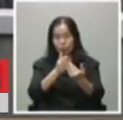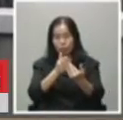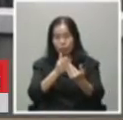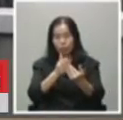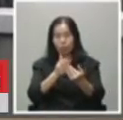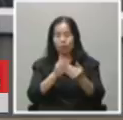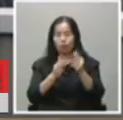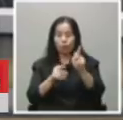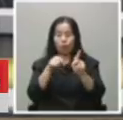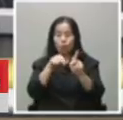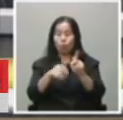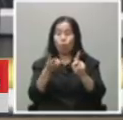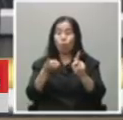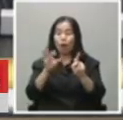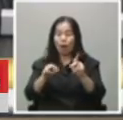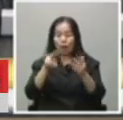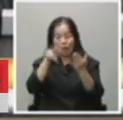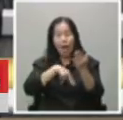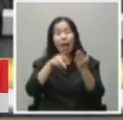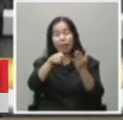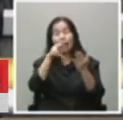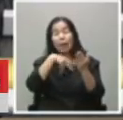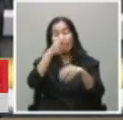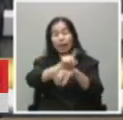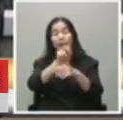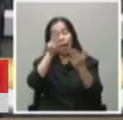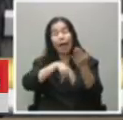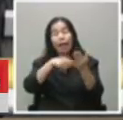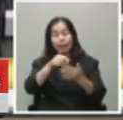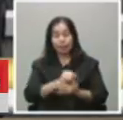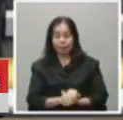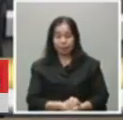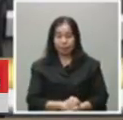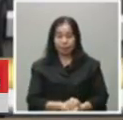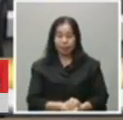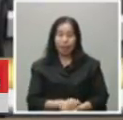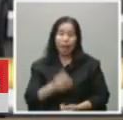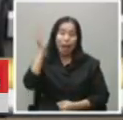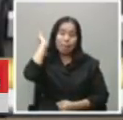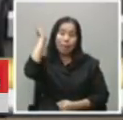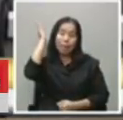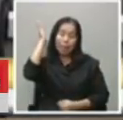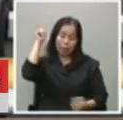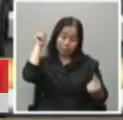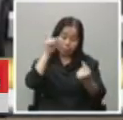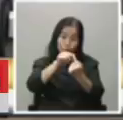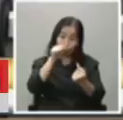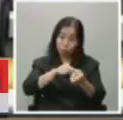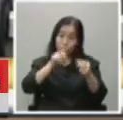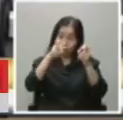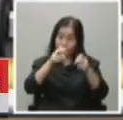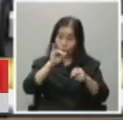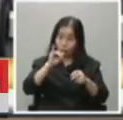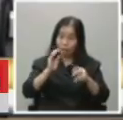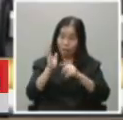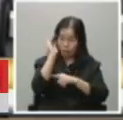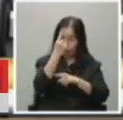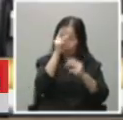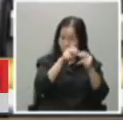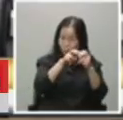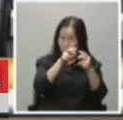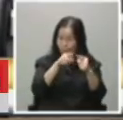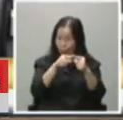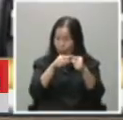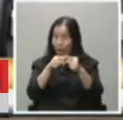ครับท่านประธานลองอ่านข้อ69ฟังดูนะครับการอภิปรายต้องอยู่ในประเด็นเรื่องแรกอยู่ในประเด็นไหมครับหรือเ